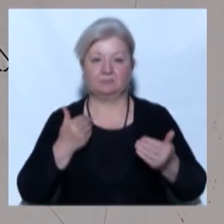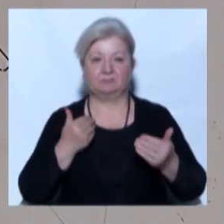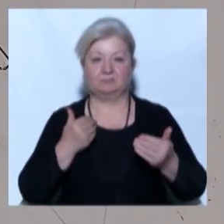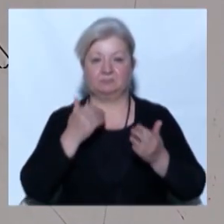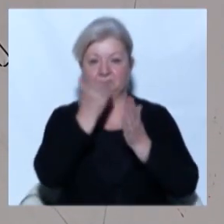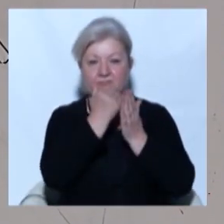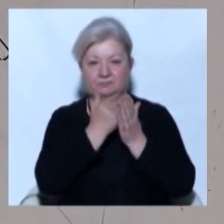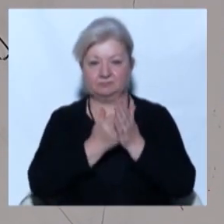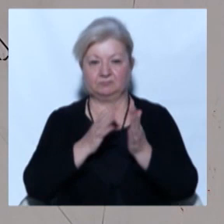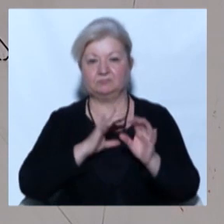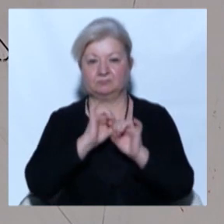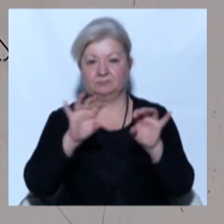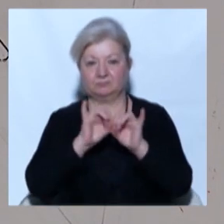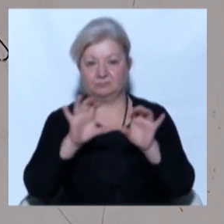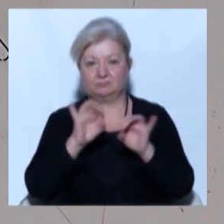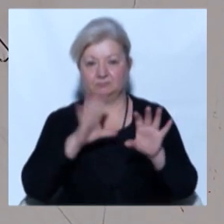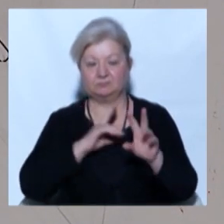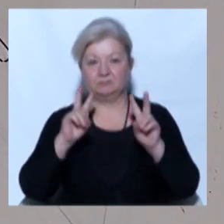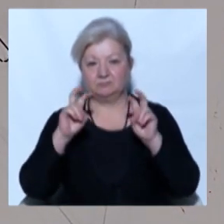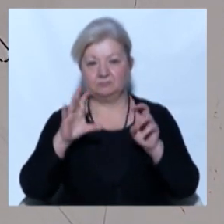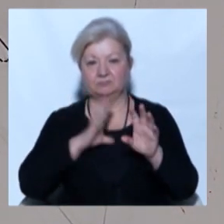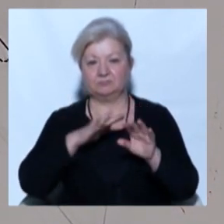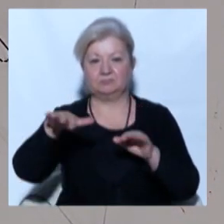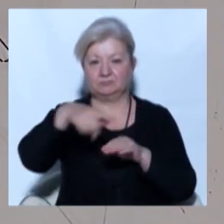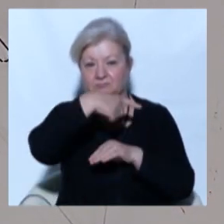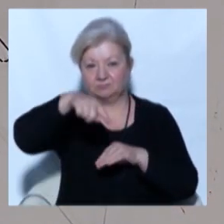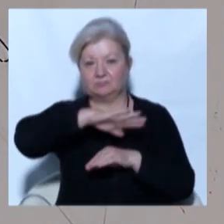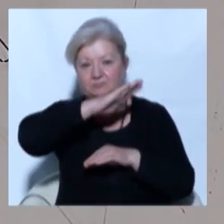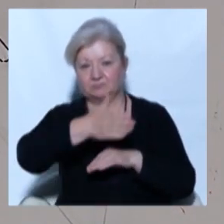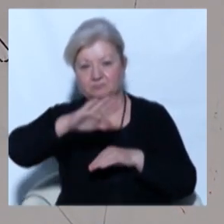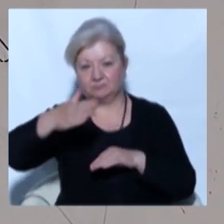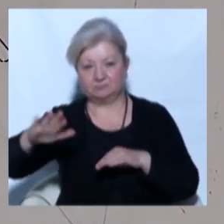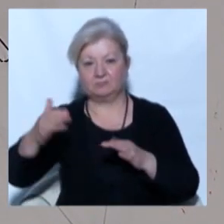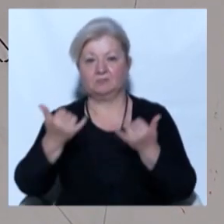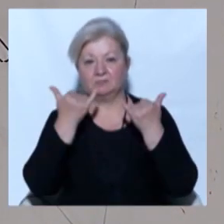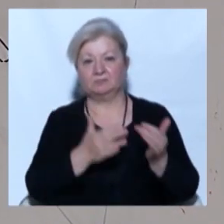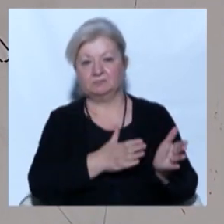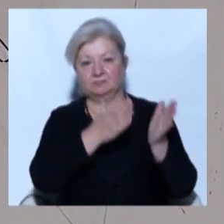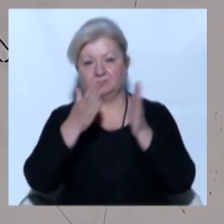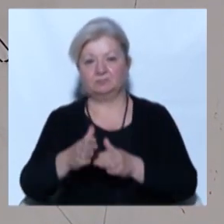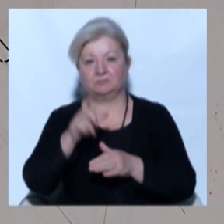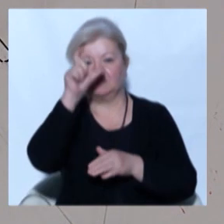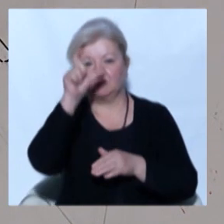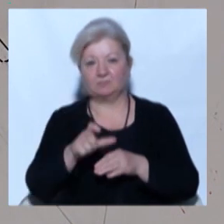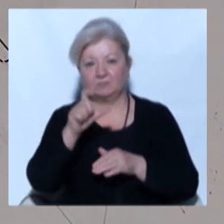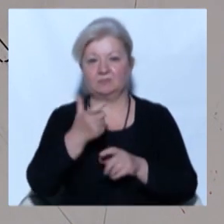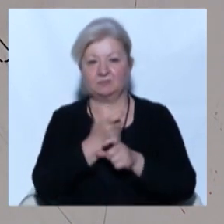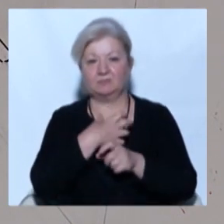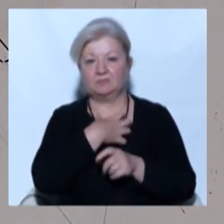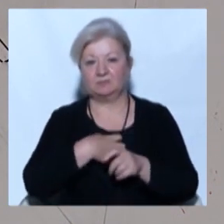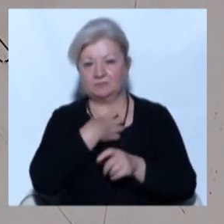წინამეცადინეობაზე გავარჩიეთ ისეთი თემა, როგორიც არის რხევები და ტალღები. დღეს გადავდივართ ადამიანისთვის ერთ-ერთ